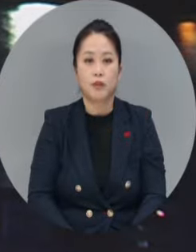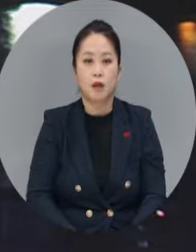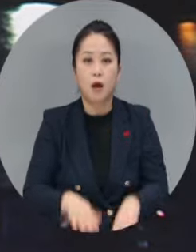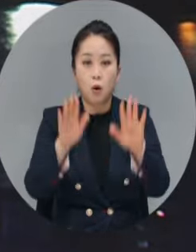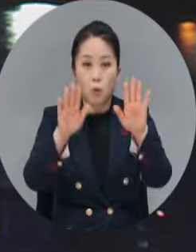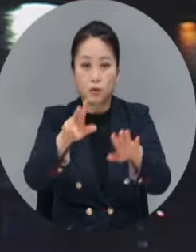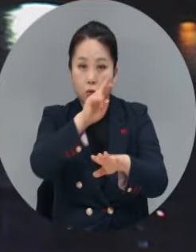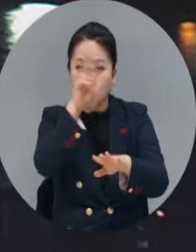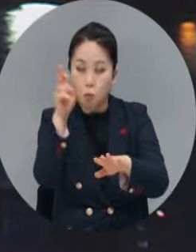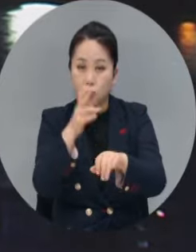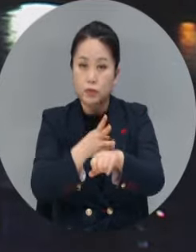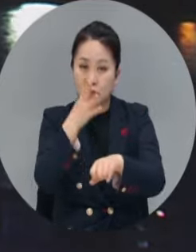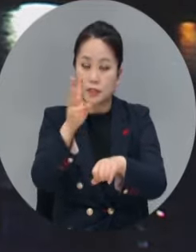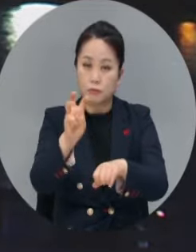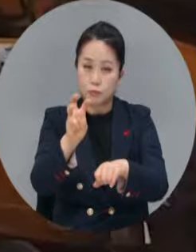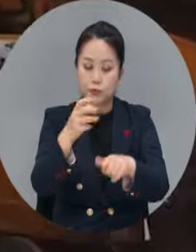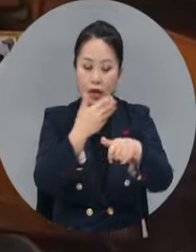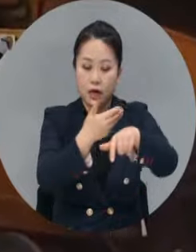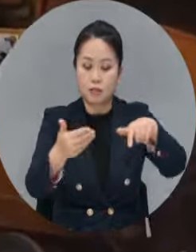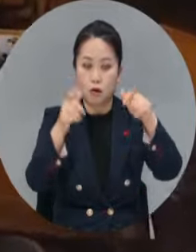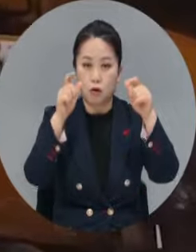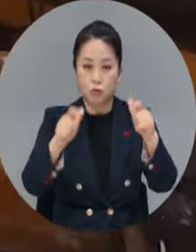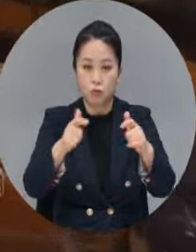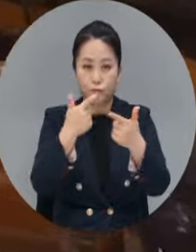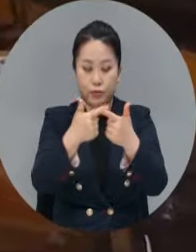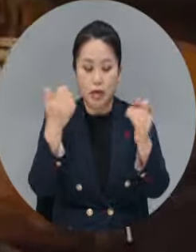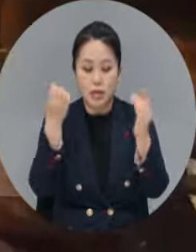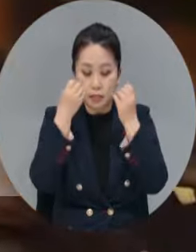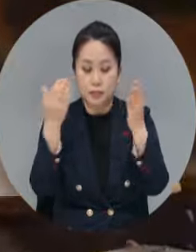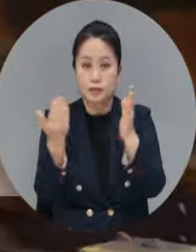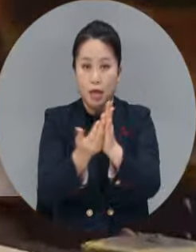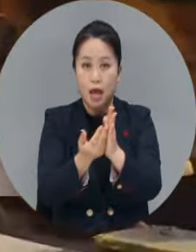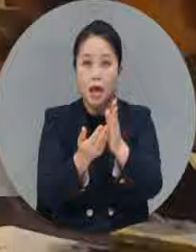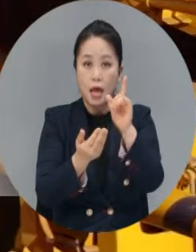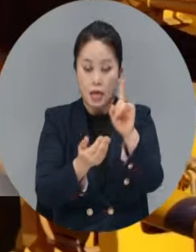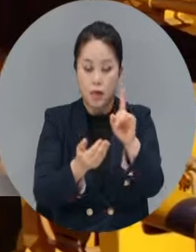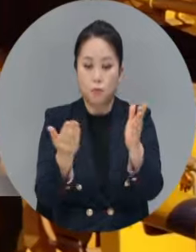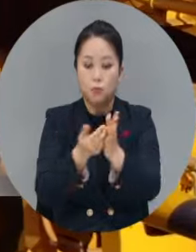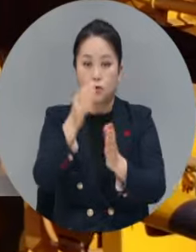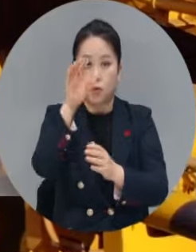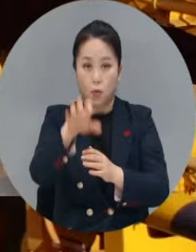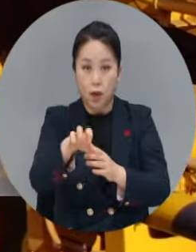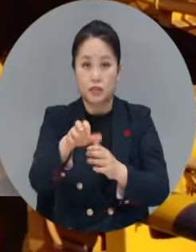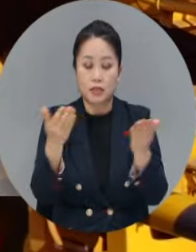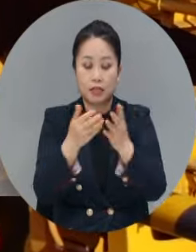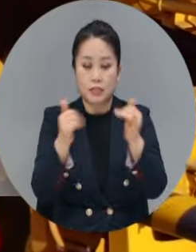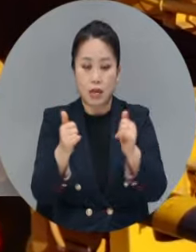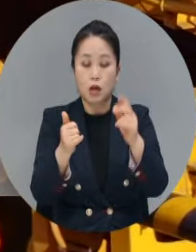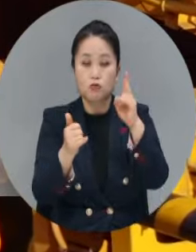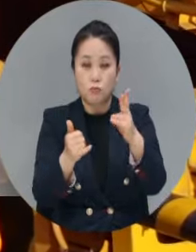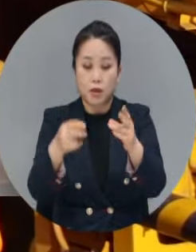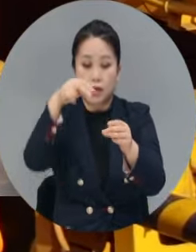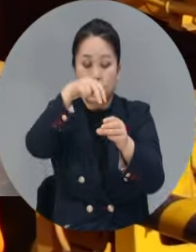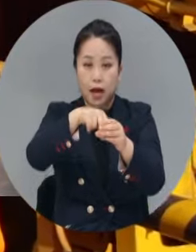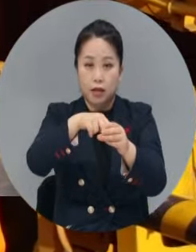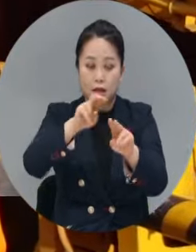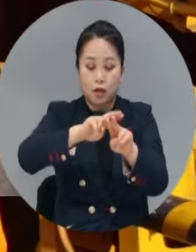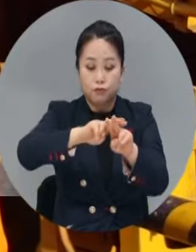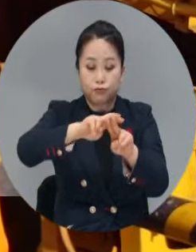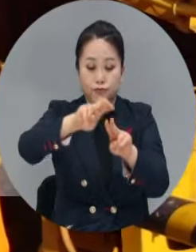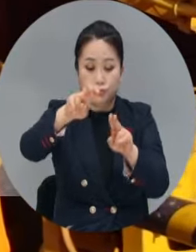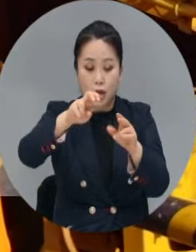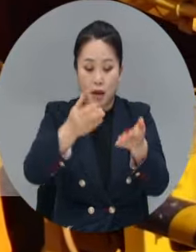오늘 오후 4시 반쯤 강서구 부산 신앙 부도에서 작업자 두 명이 타고 있던 사다리 차이의 작업용